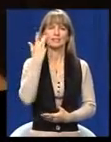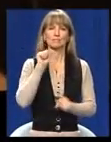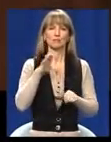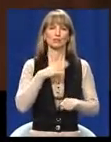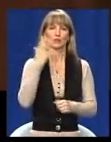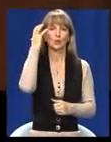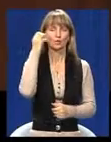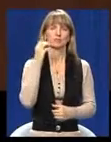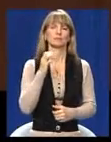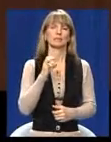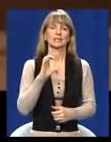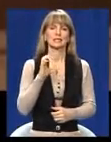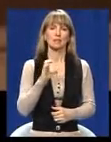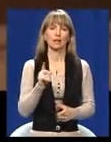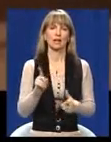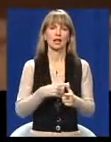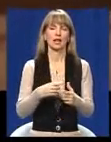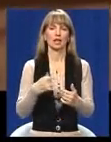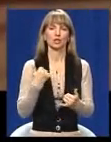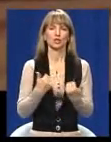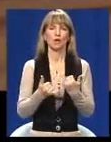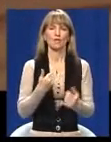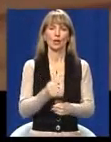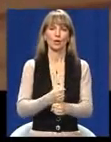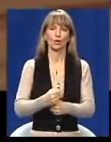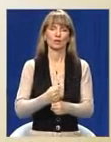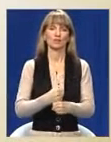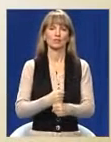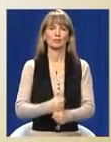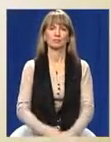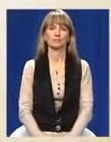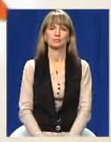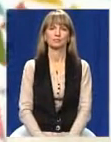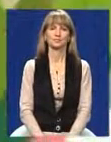чорними, сріблястими або жовто-коричневими.